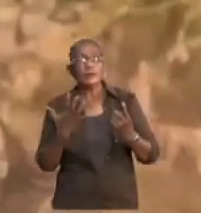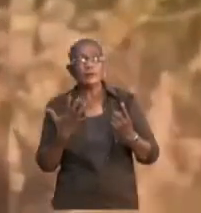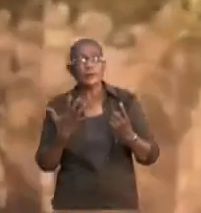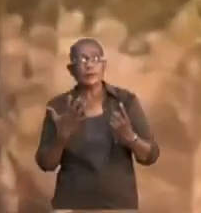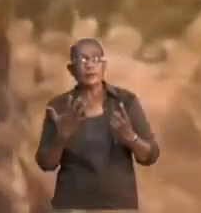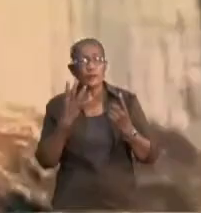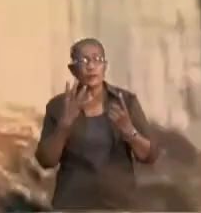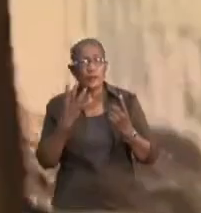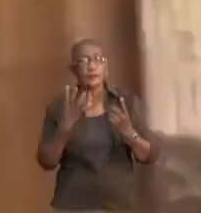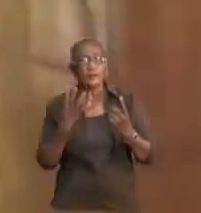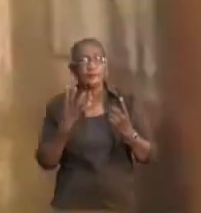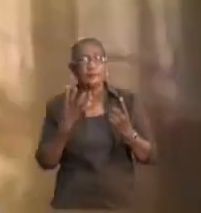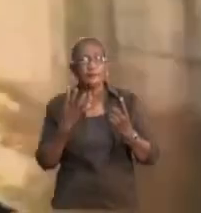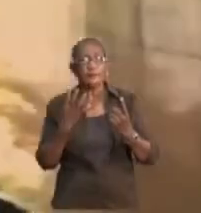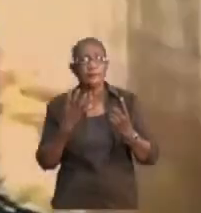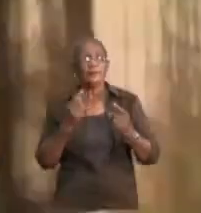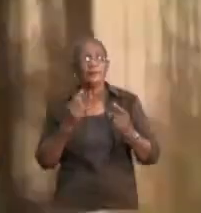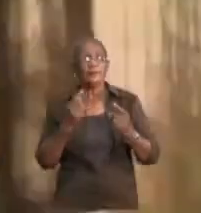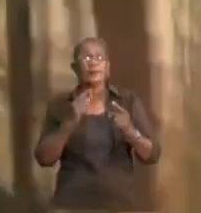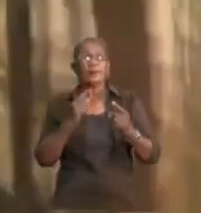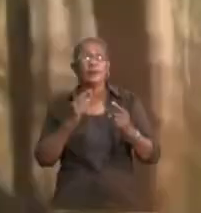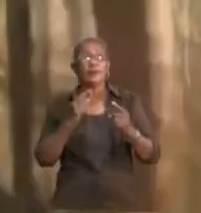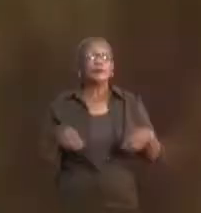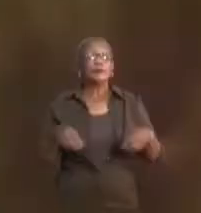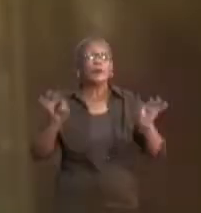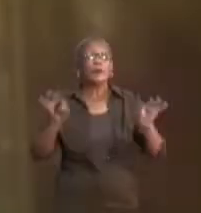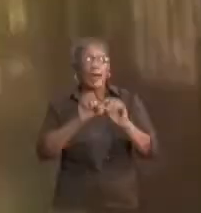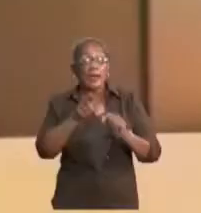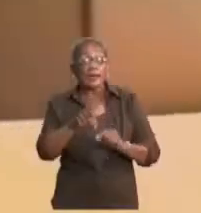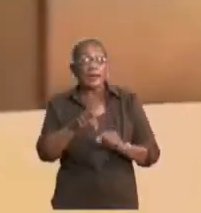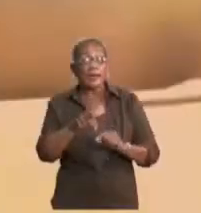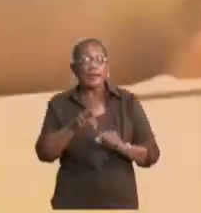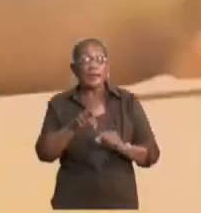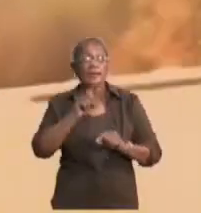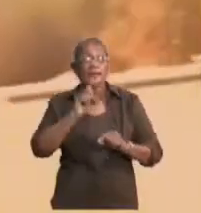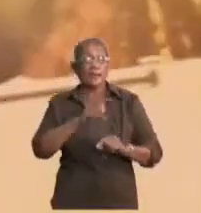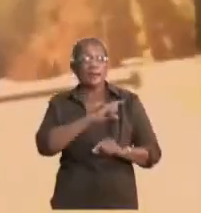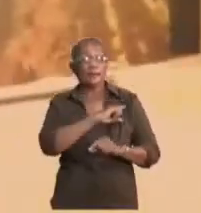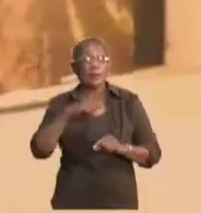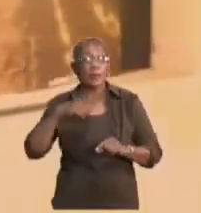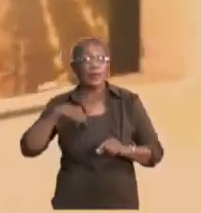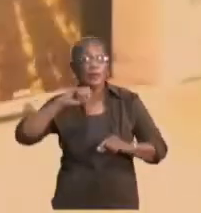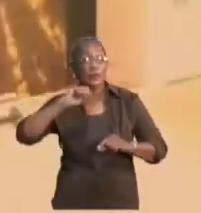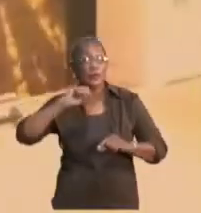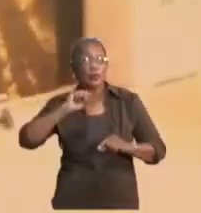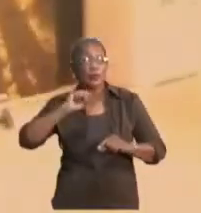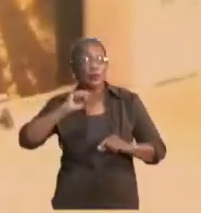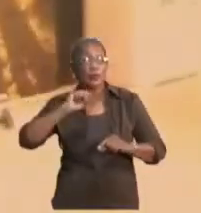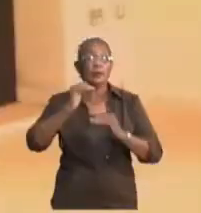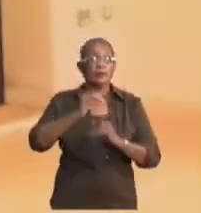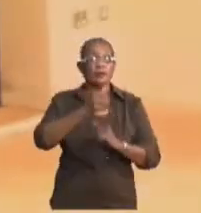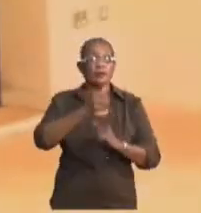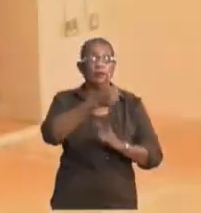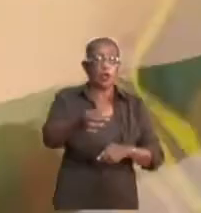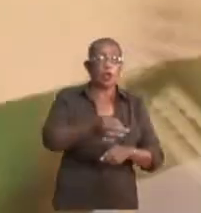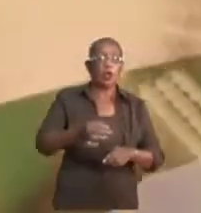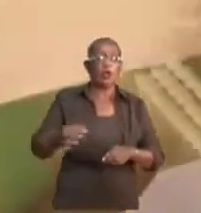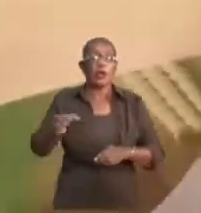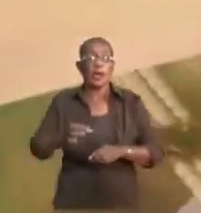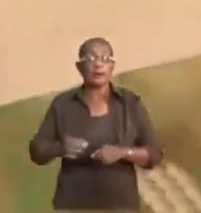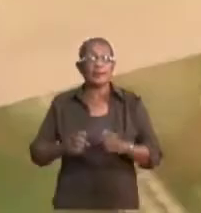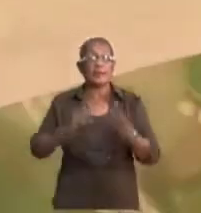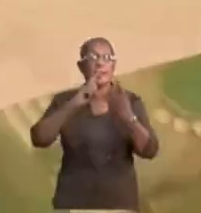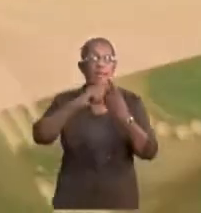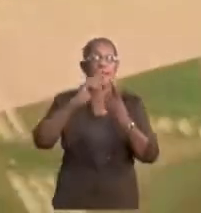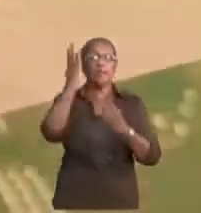zegt minister Albert Ramdin van Buitenlandse Zaken. De minister zegt dat Dubai 1,5 miljoen Amerikaanse dollars van de kosten voor